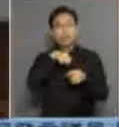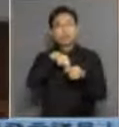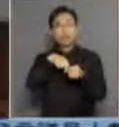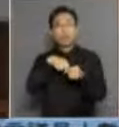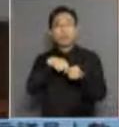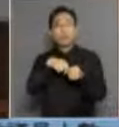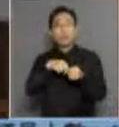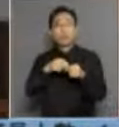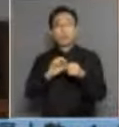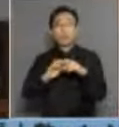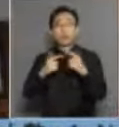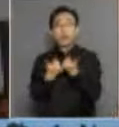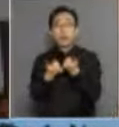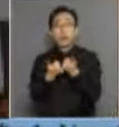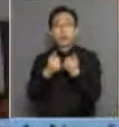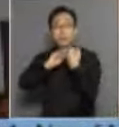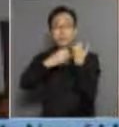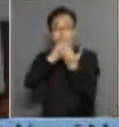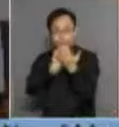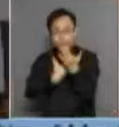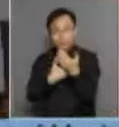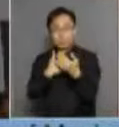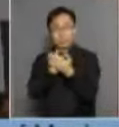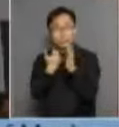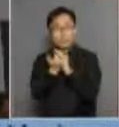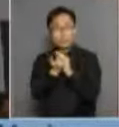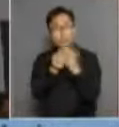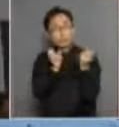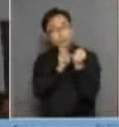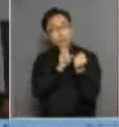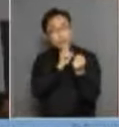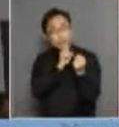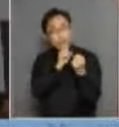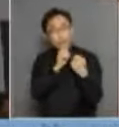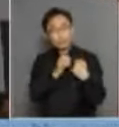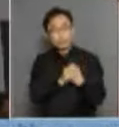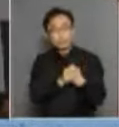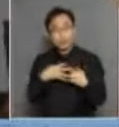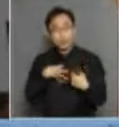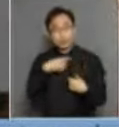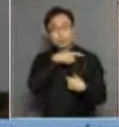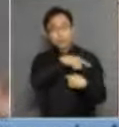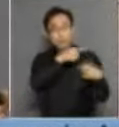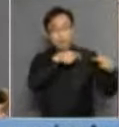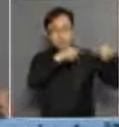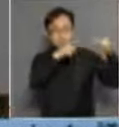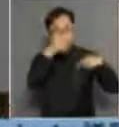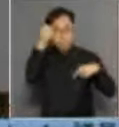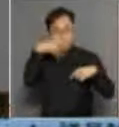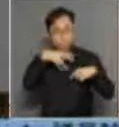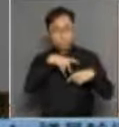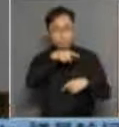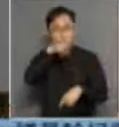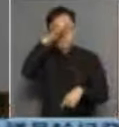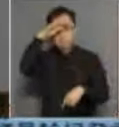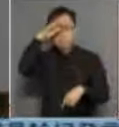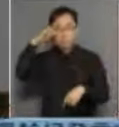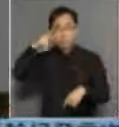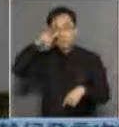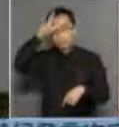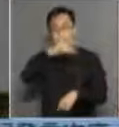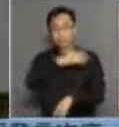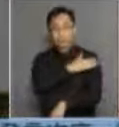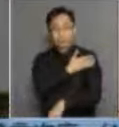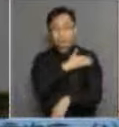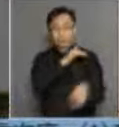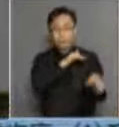事務局局長，係嘛？我都同佢交過手，係嘛？我覺得佢做呢個所謂政務官，甚至後來做到局